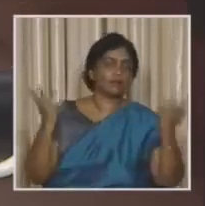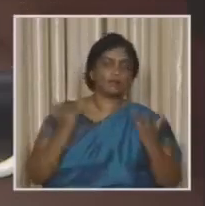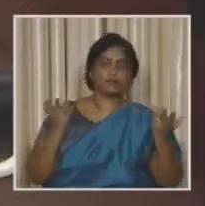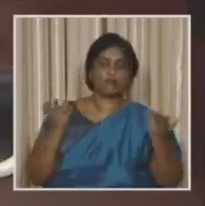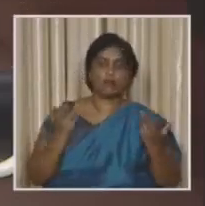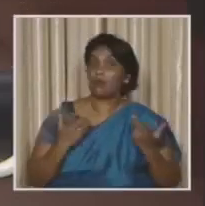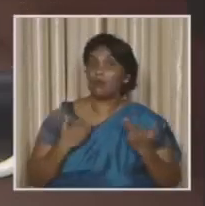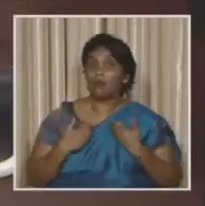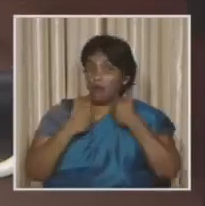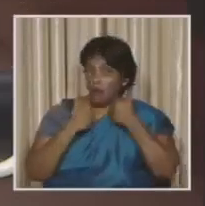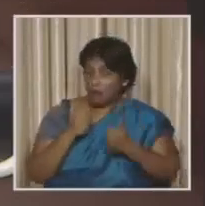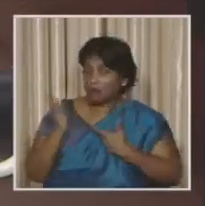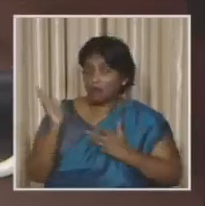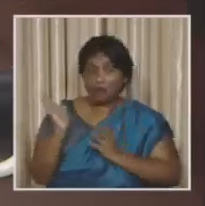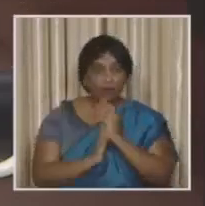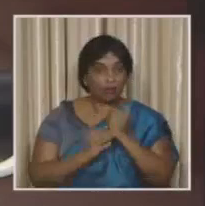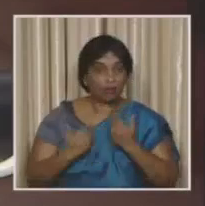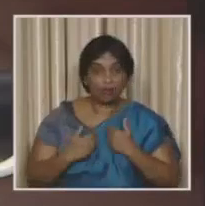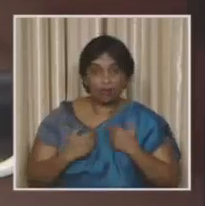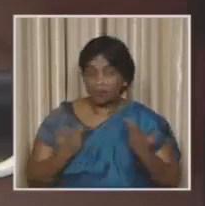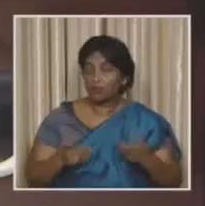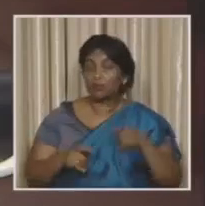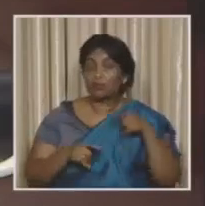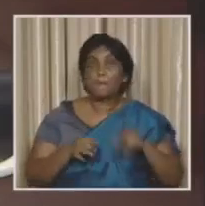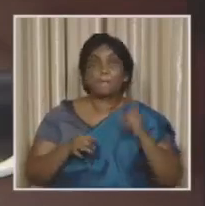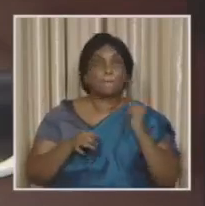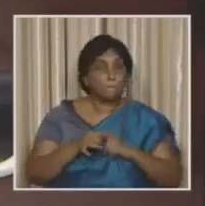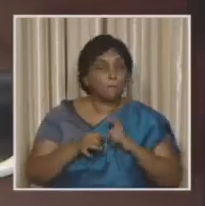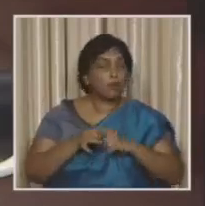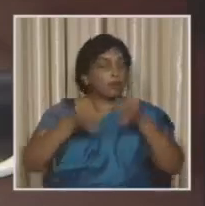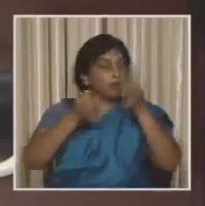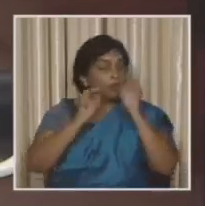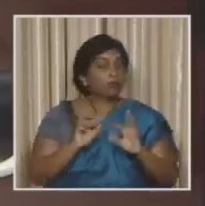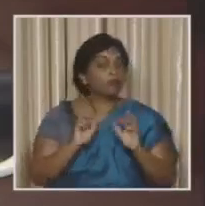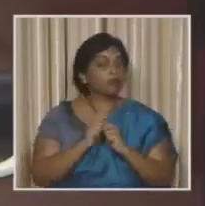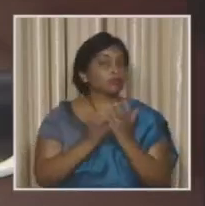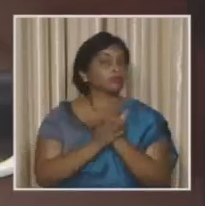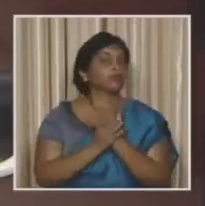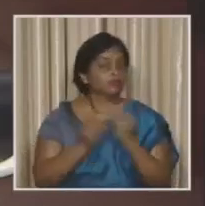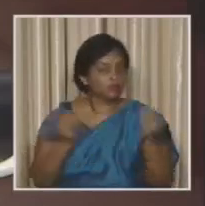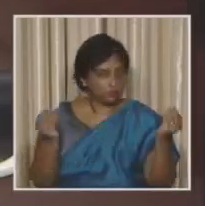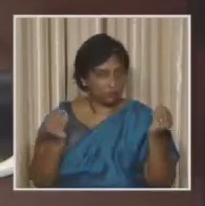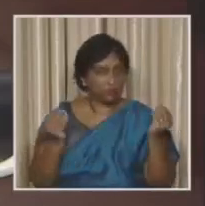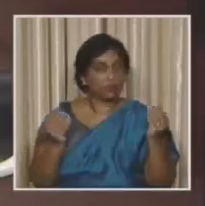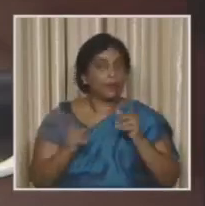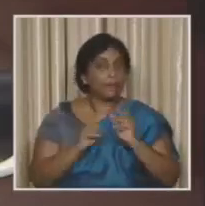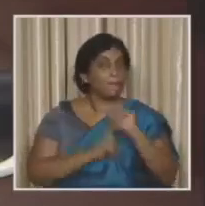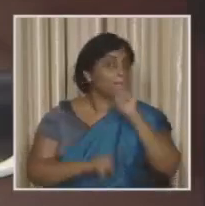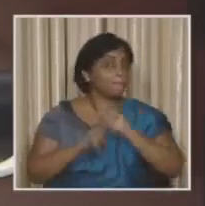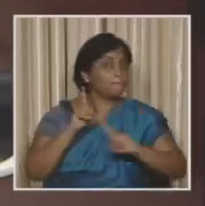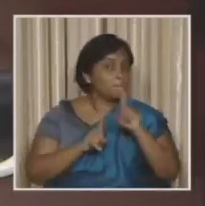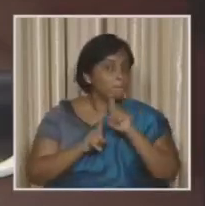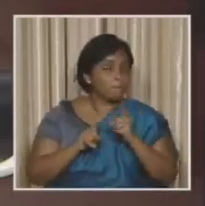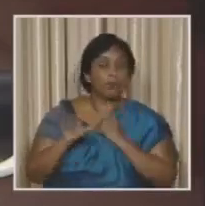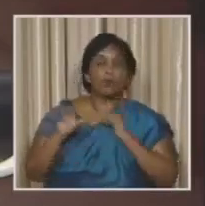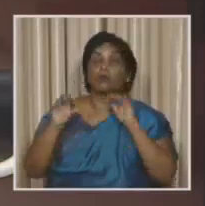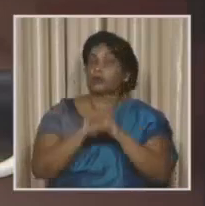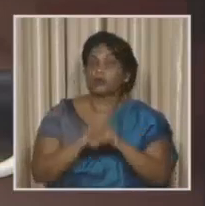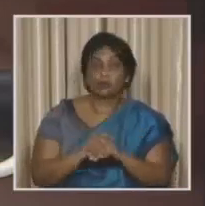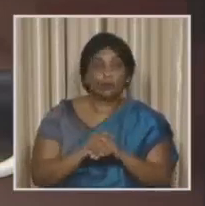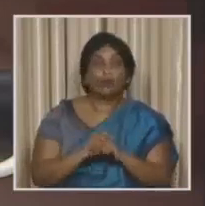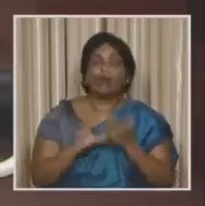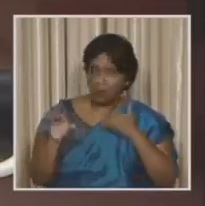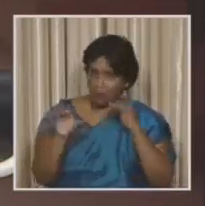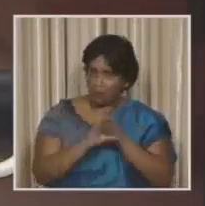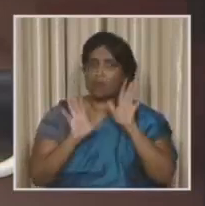apade saadar na itu yak ned, me prasne nisi pardi wisda ageni mat sandha, me parlimen tu agitapi mediatu itu ned, mediatu